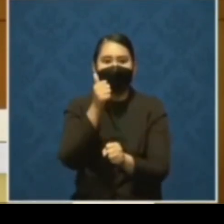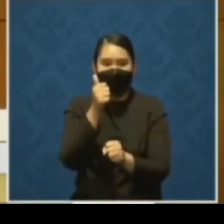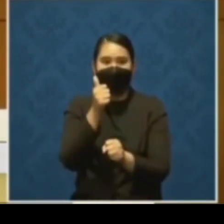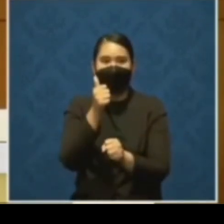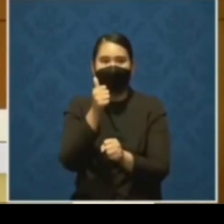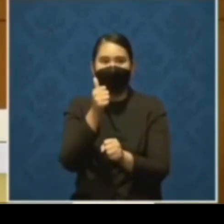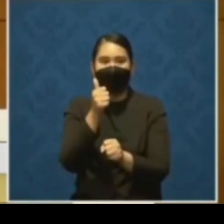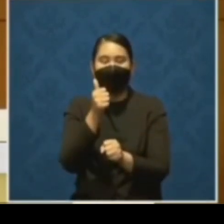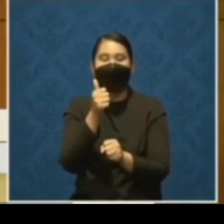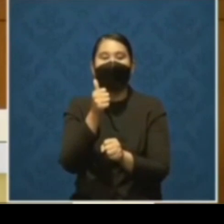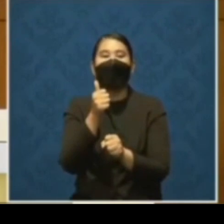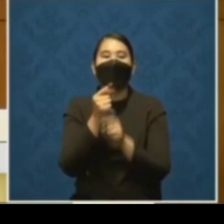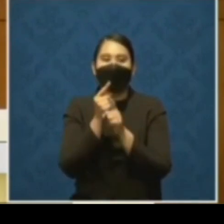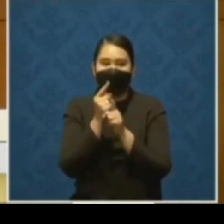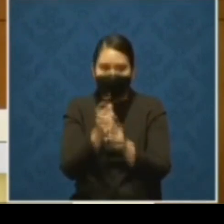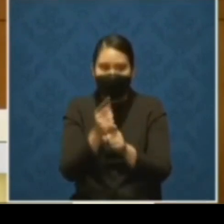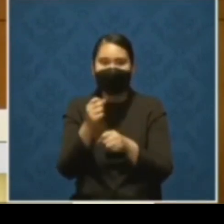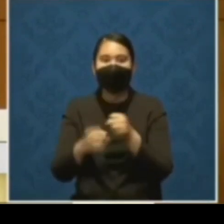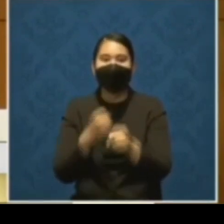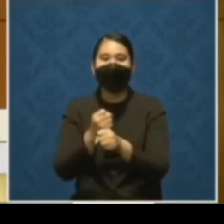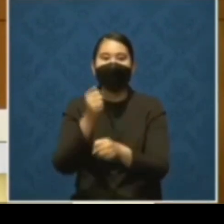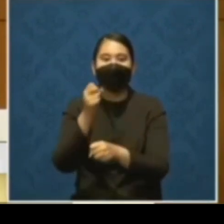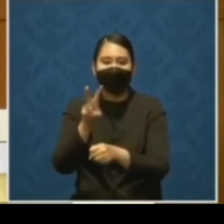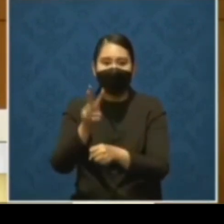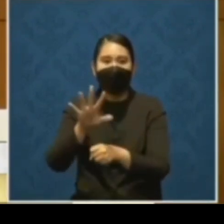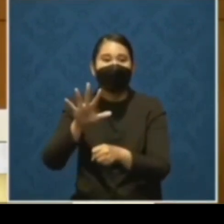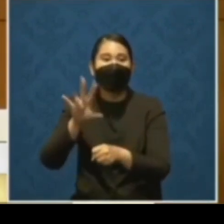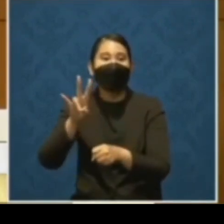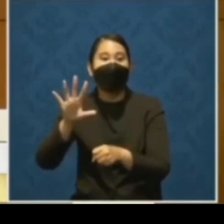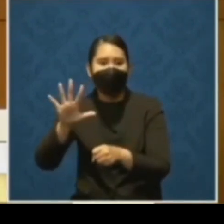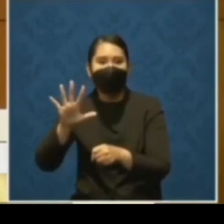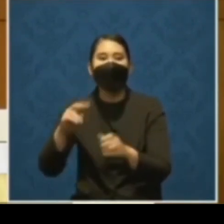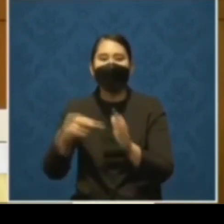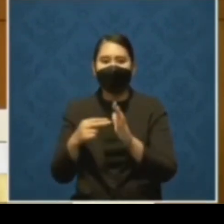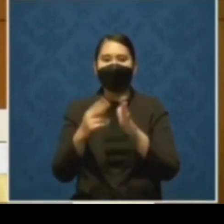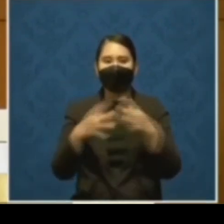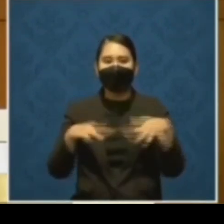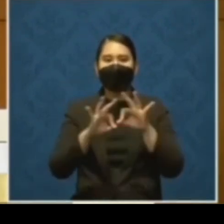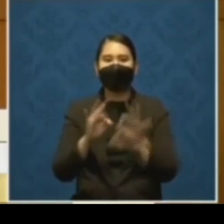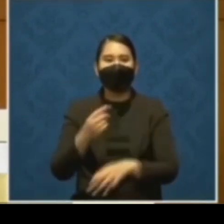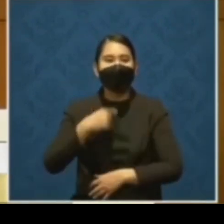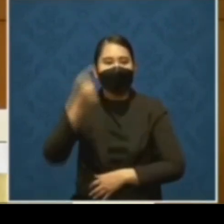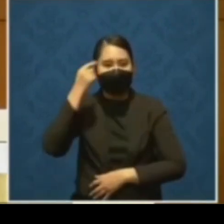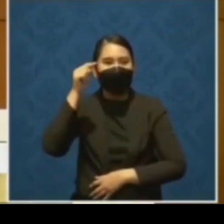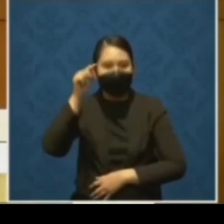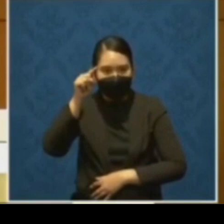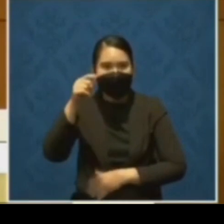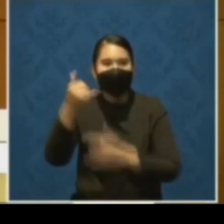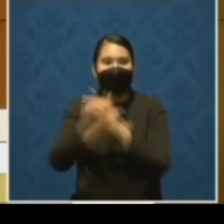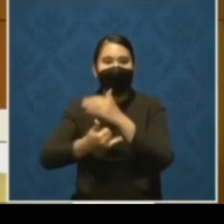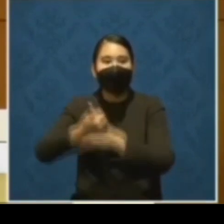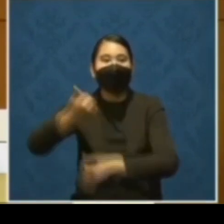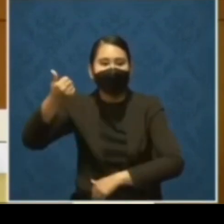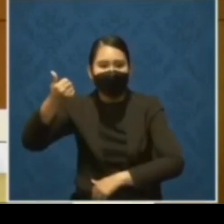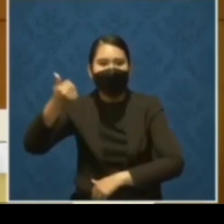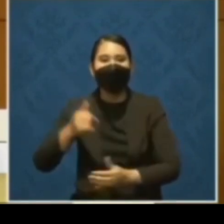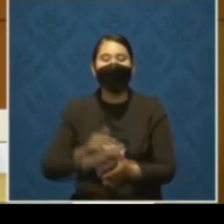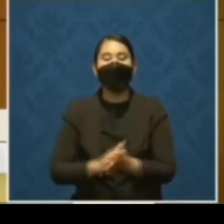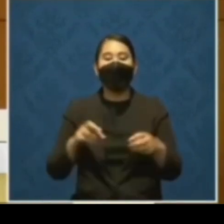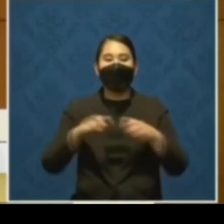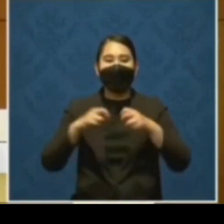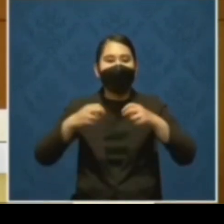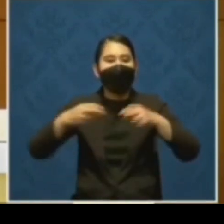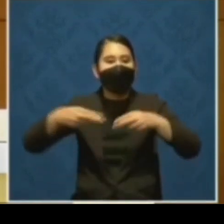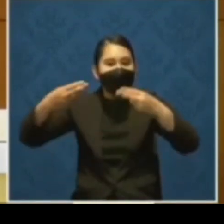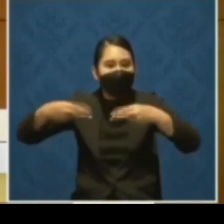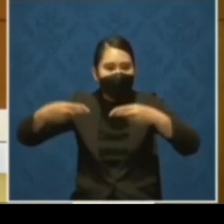ประจำการทยอยปลดไปตอนปี75ทั้งหมดนะครับสิ่งสำคัญที่ต้องมองคือศักยภาพอื่นๆเขาด้วยนะศักยภาพสงครามซึ่ง